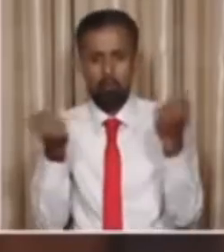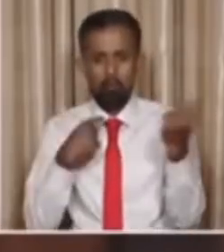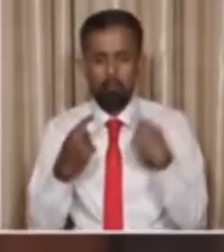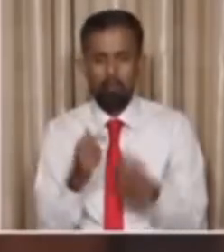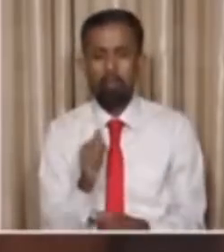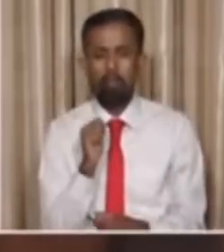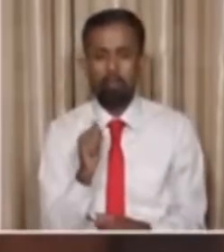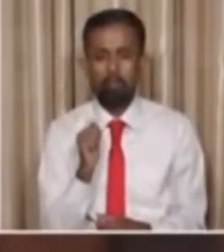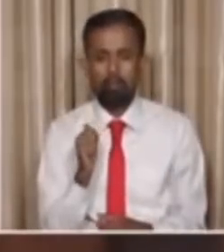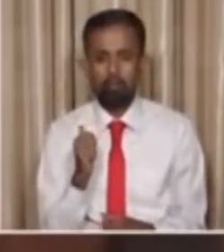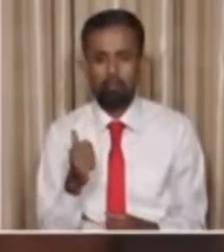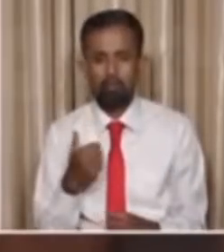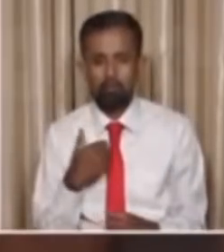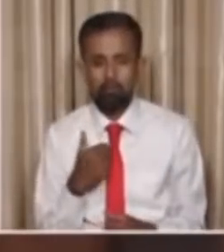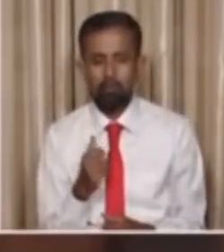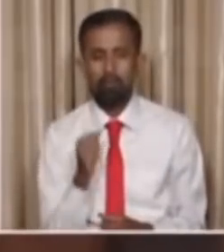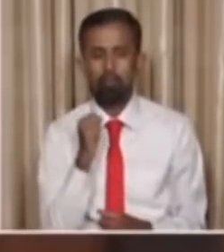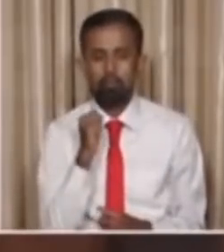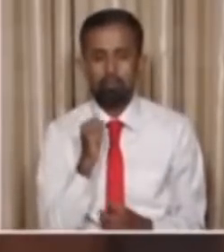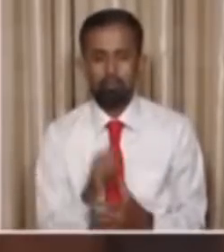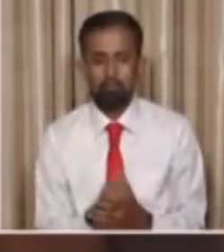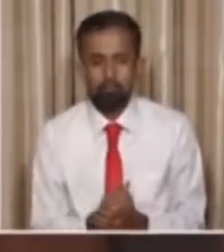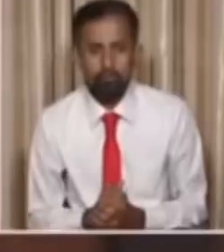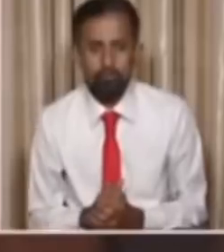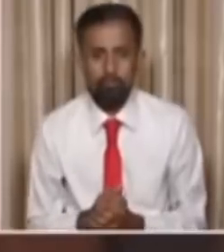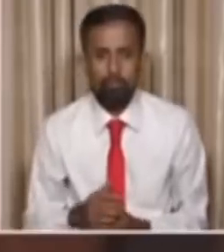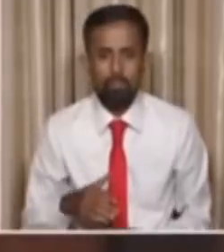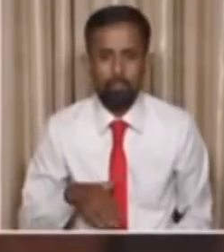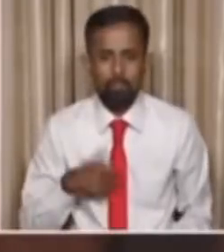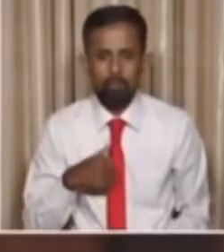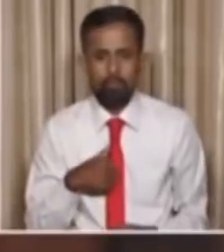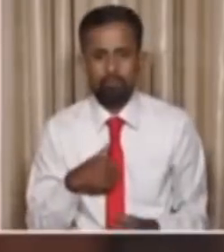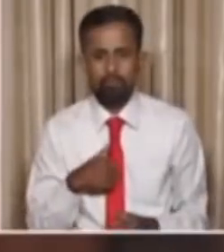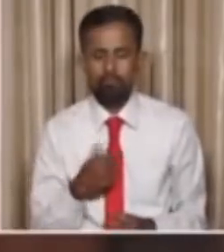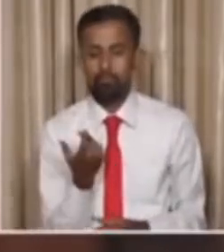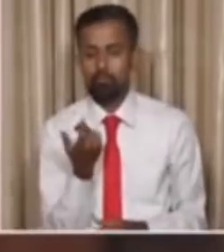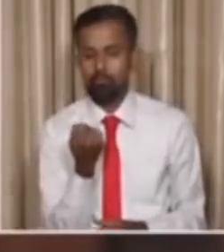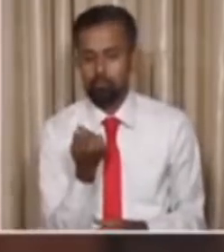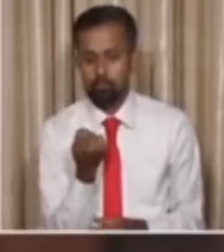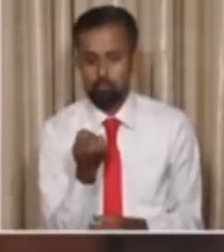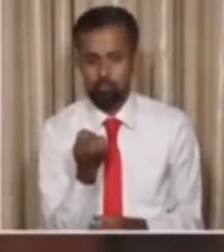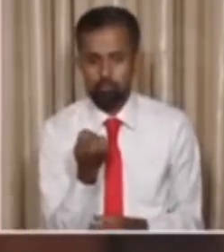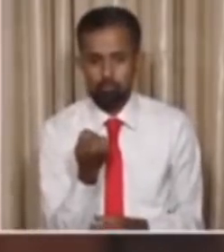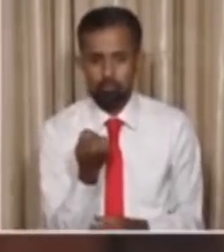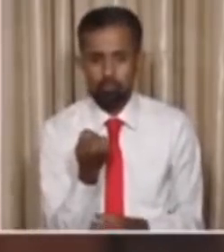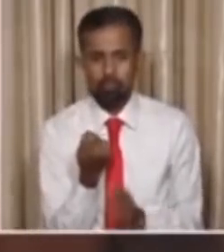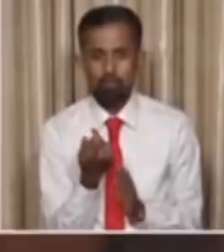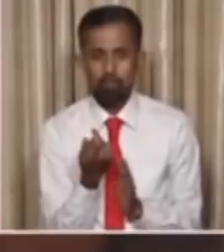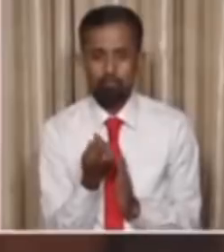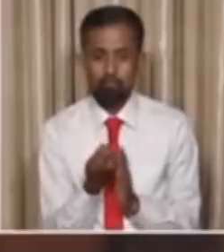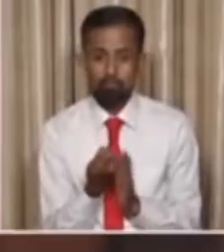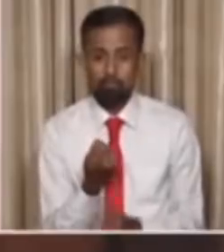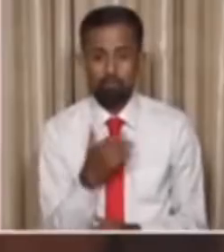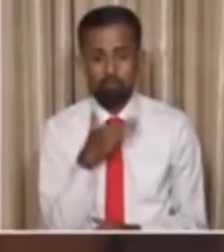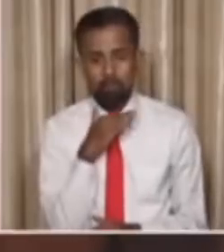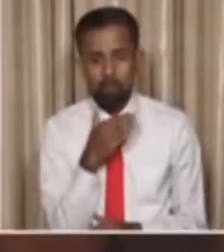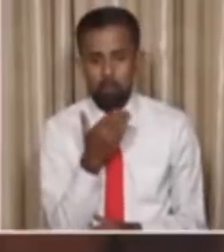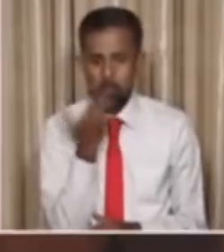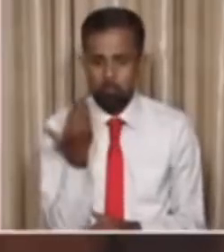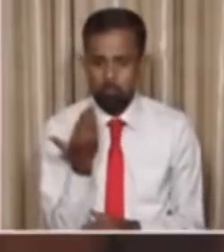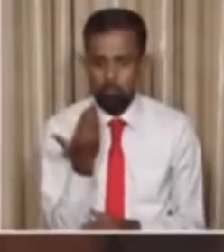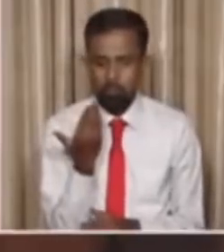හේතුව? මං හිතන්නේ මේකට හේතුව වෙන්න පුළුවන් ප්‍රධාන වශයෙන් මේක සම්බන්ධ තියෙන මූල්‍යමය තියෙන ප්‍රතිපාදන වෙන්න පුළුවන් නැත්නම් මේක පිළිබඳව